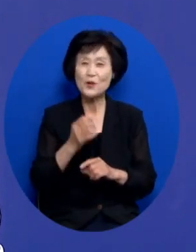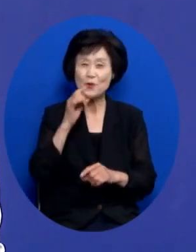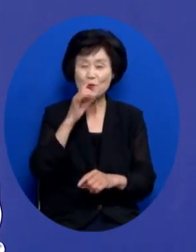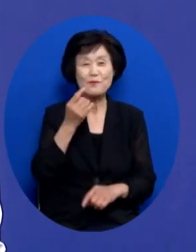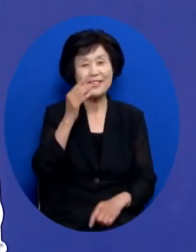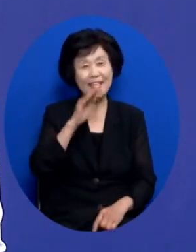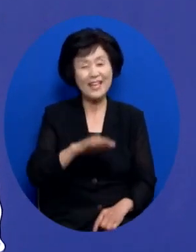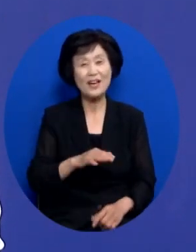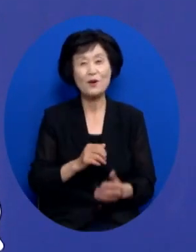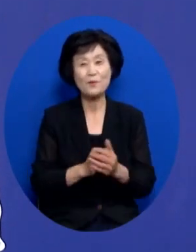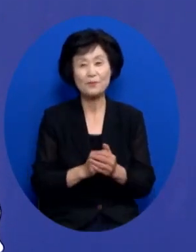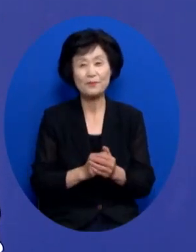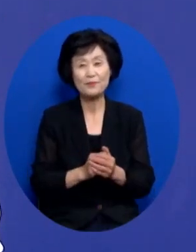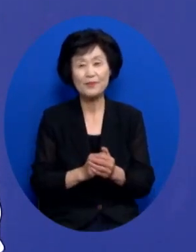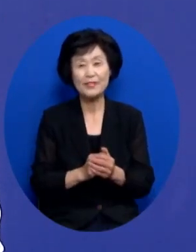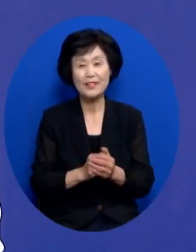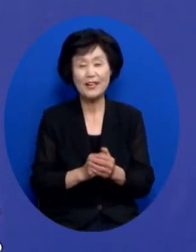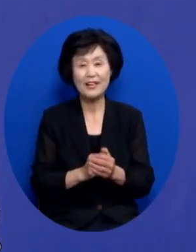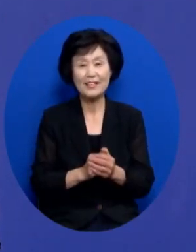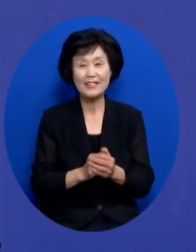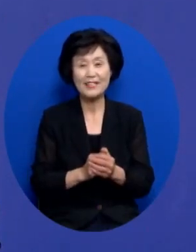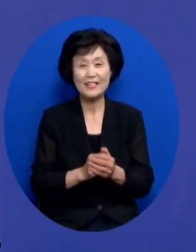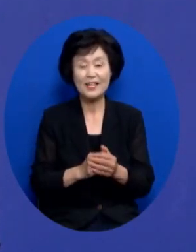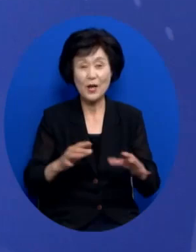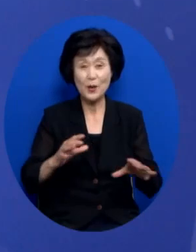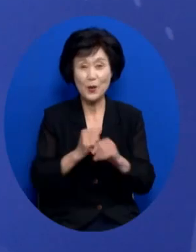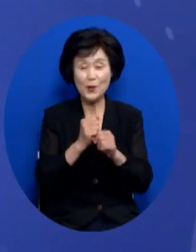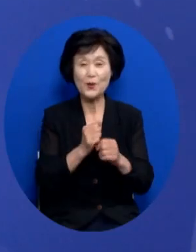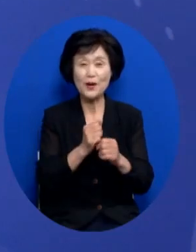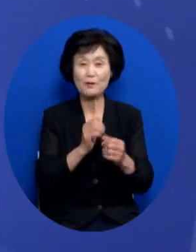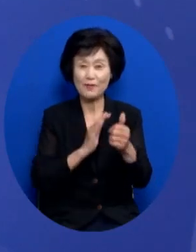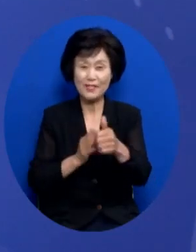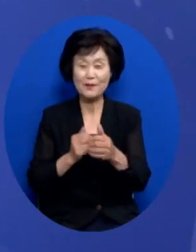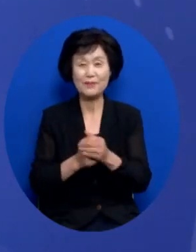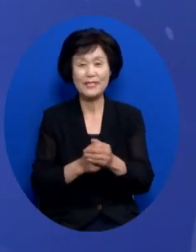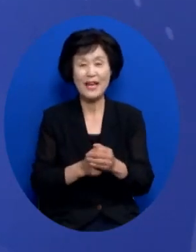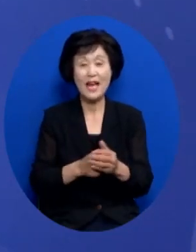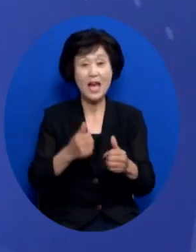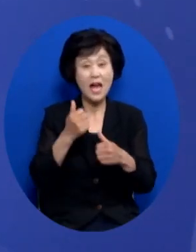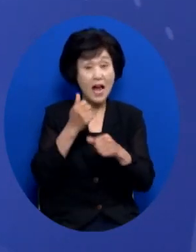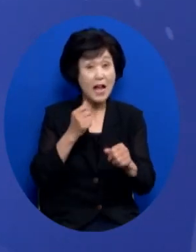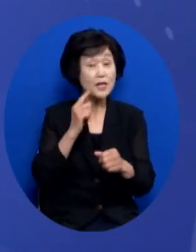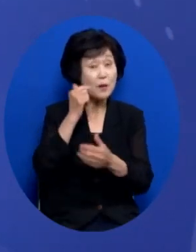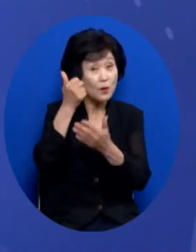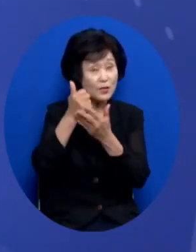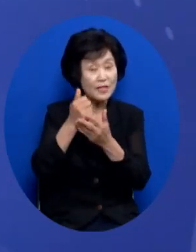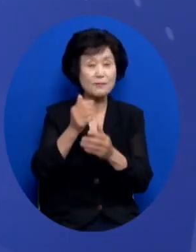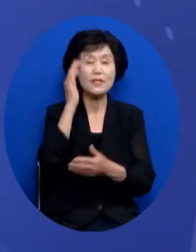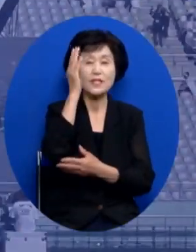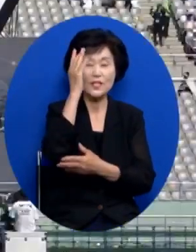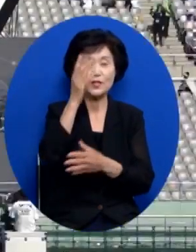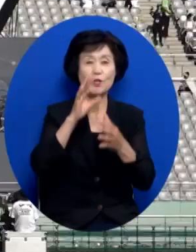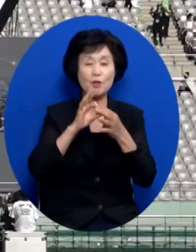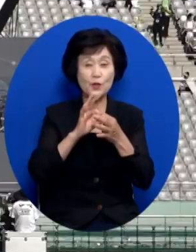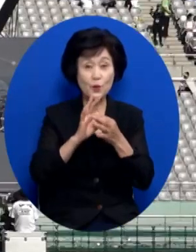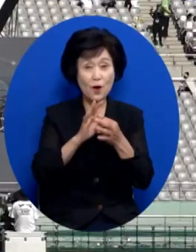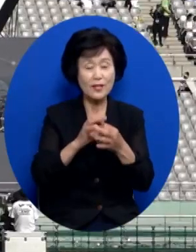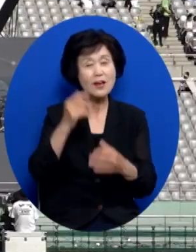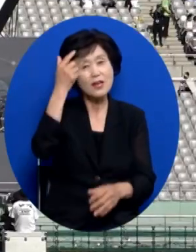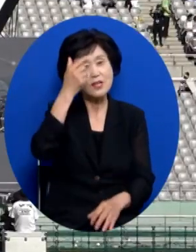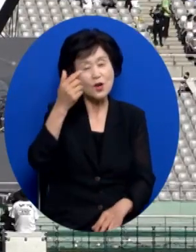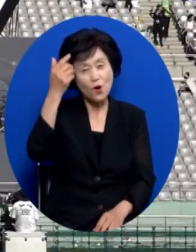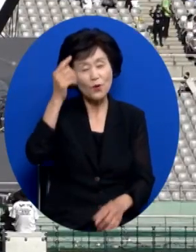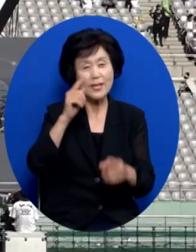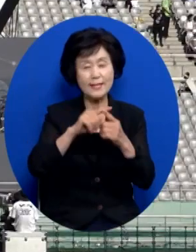장윤수 기자, 주요 설교 내용 전해주시죠. 네, 프랭클린 그레엄 목사는 설교를 통해 영혼을 거듭 강조했습니다.